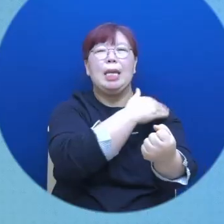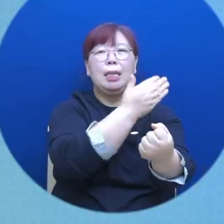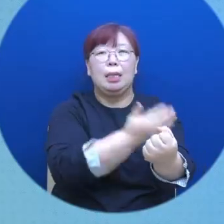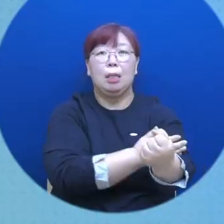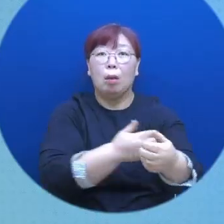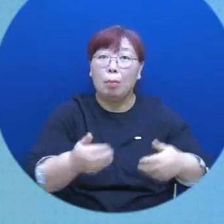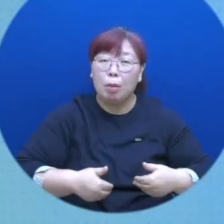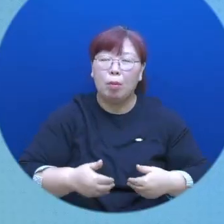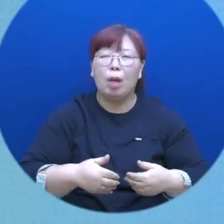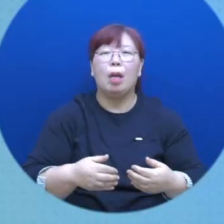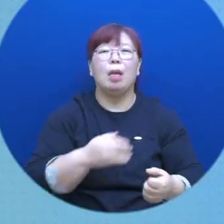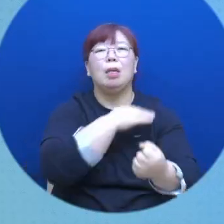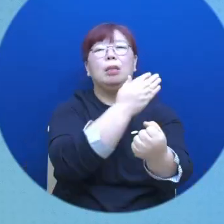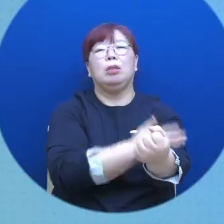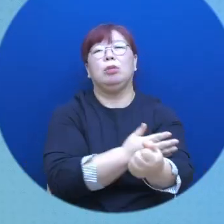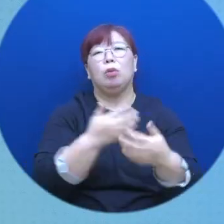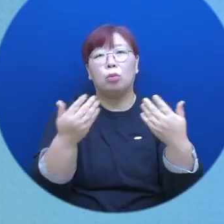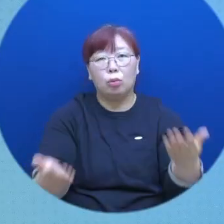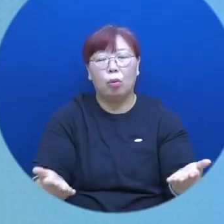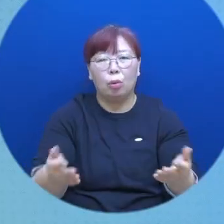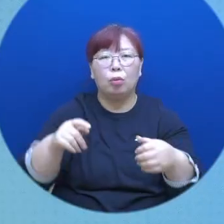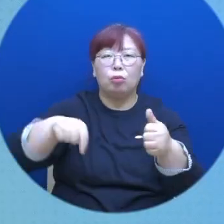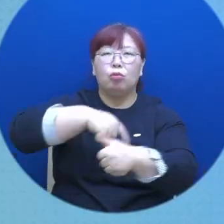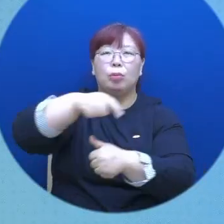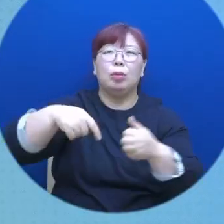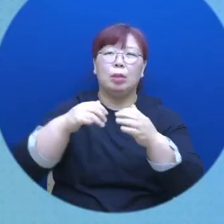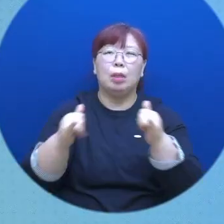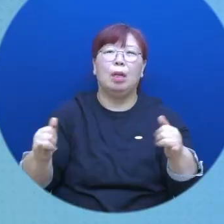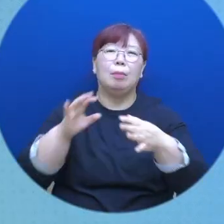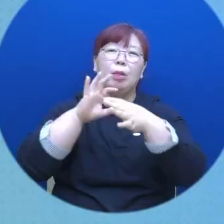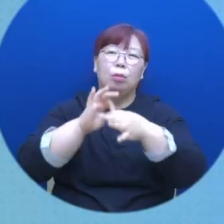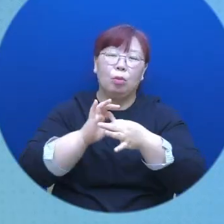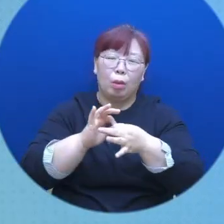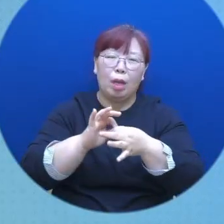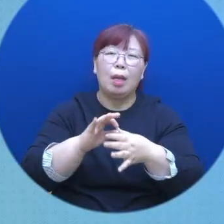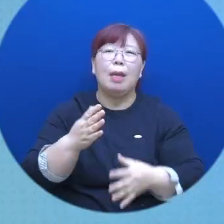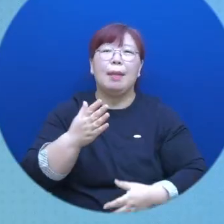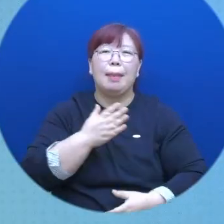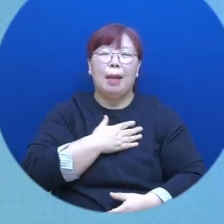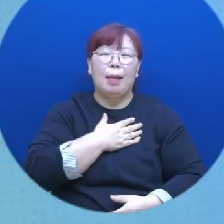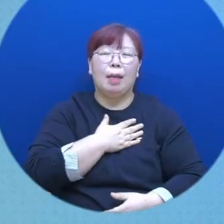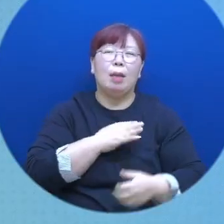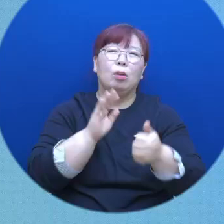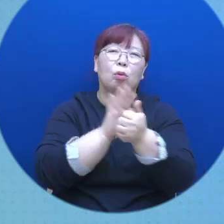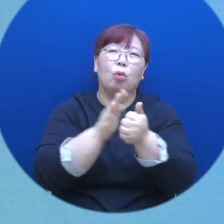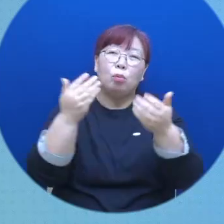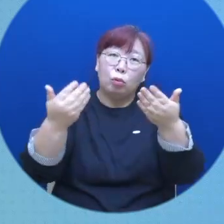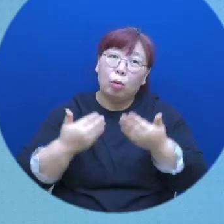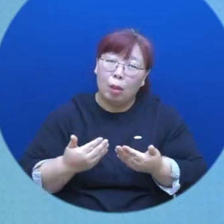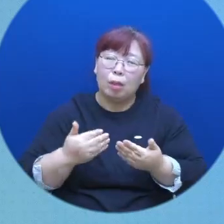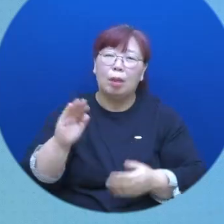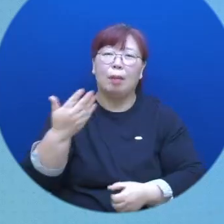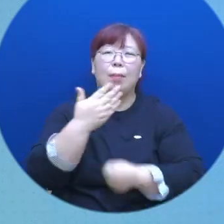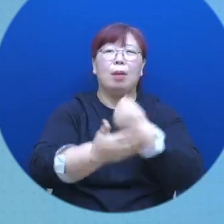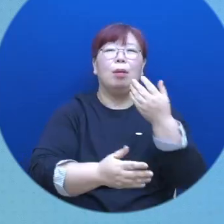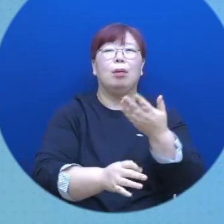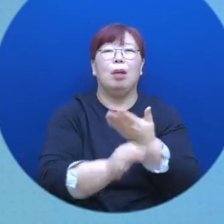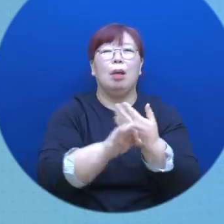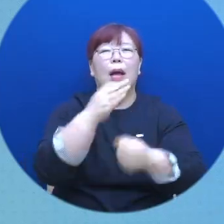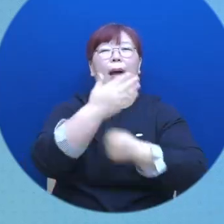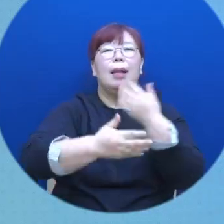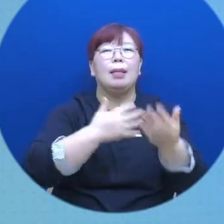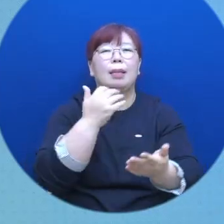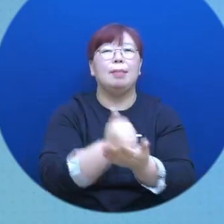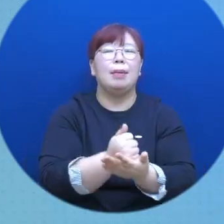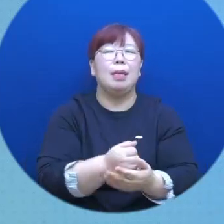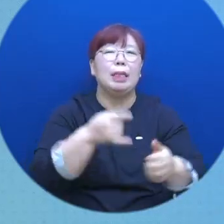줘요. 주위에 있는 어떤 사람을 통하여 나의 도움을 줘야 합니까? 하나님이 하늘에서